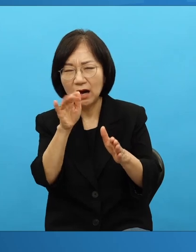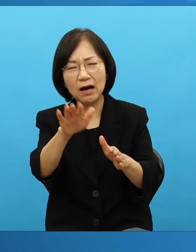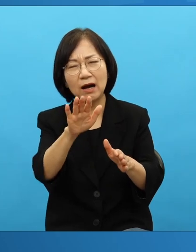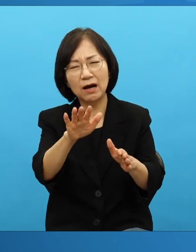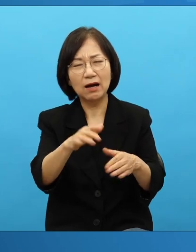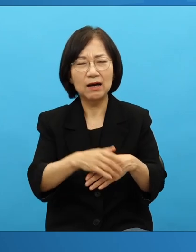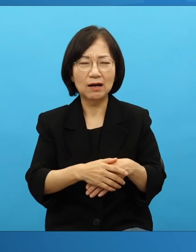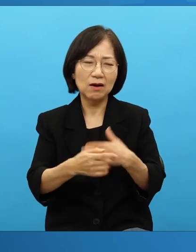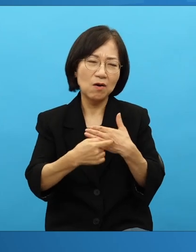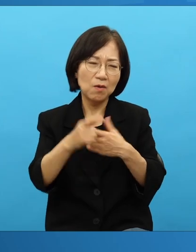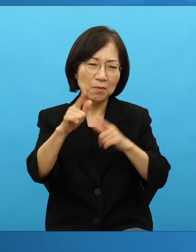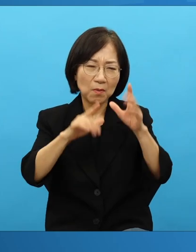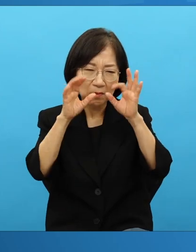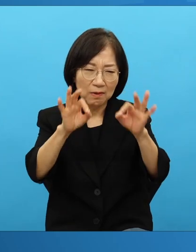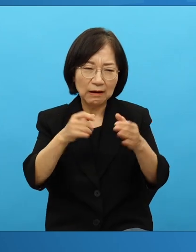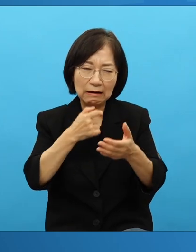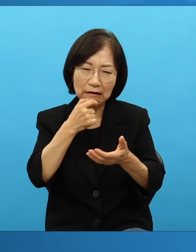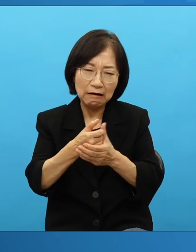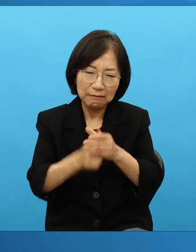그걸 속으면 안 되지.